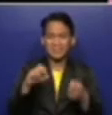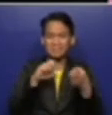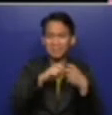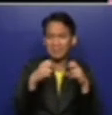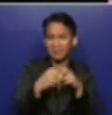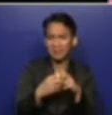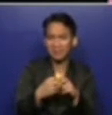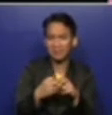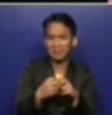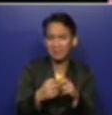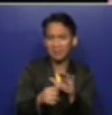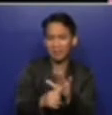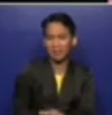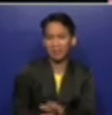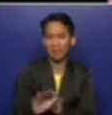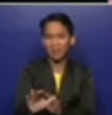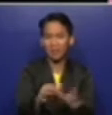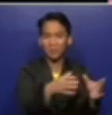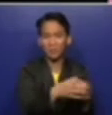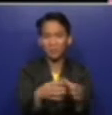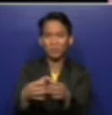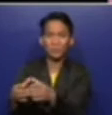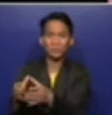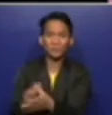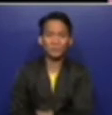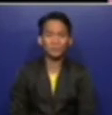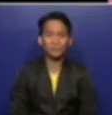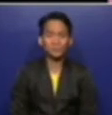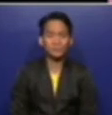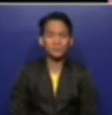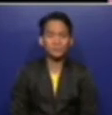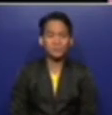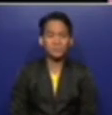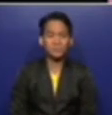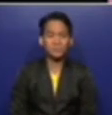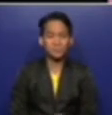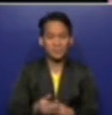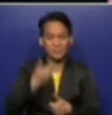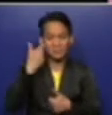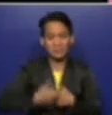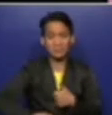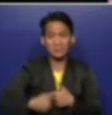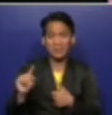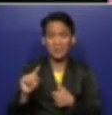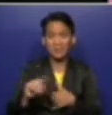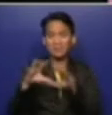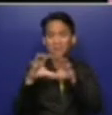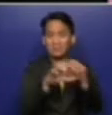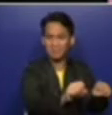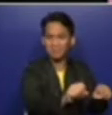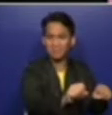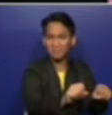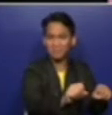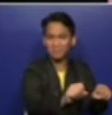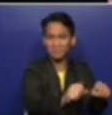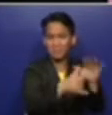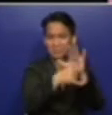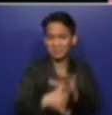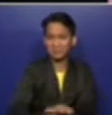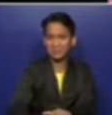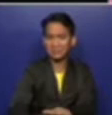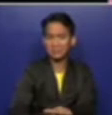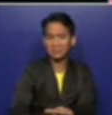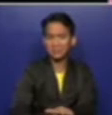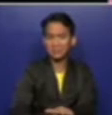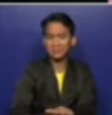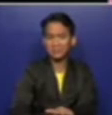นุมการคุกคามมีหลายรูปแบบครับทั้งกายภาพจับกุมคุมขังข่มขู่ปฏิบัติการทางจิตวิทยาเพื่อ